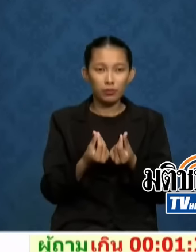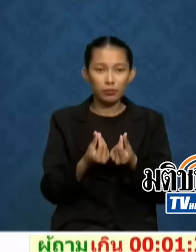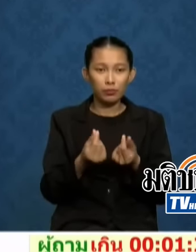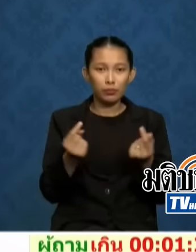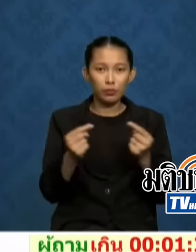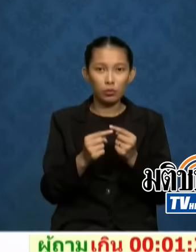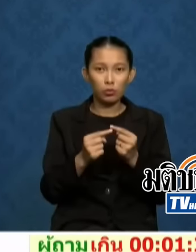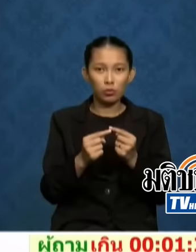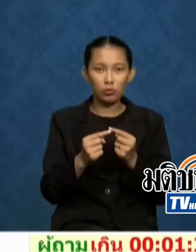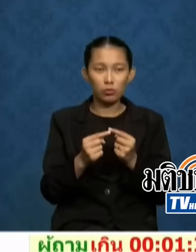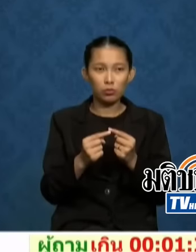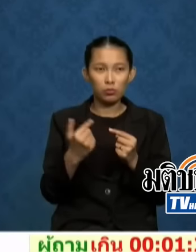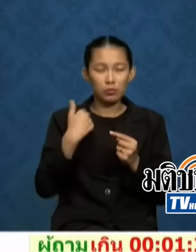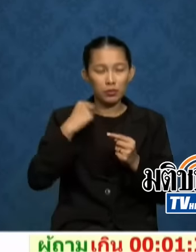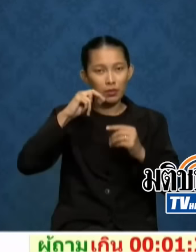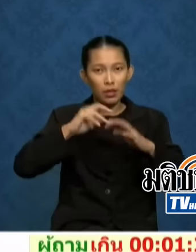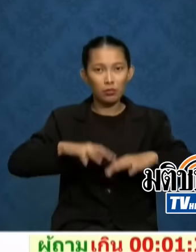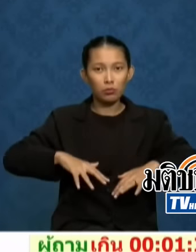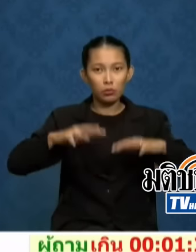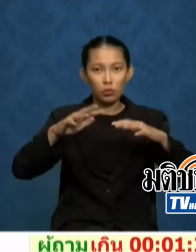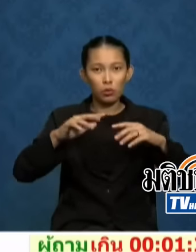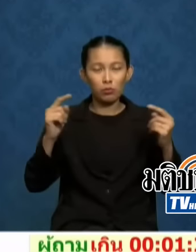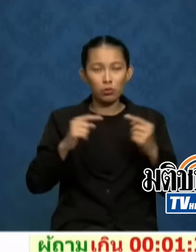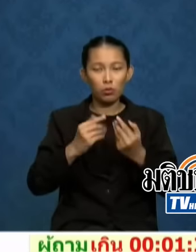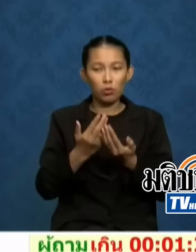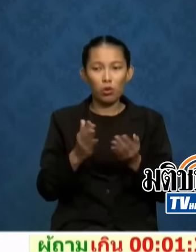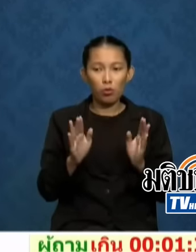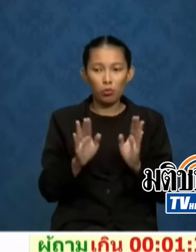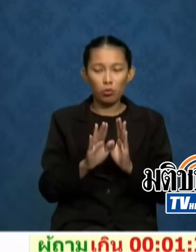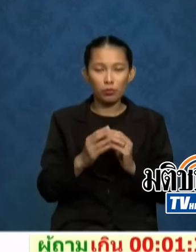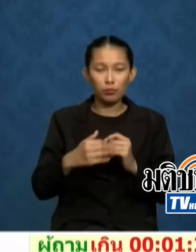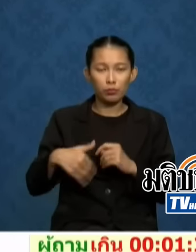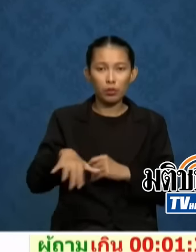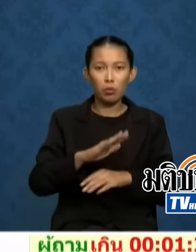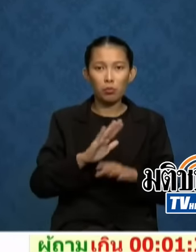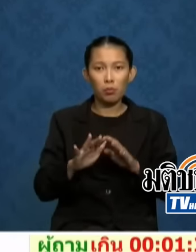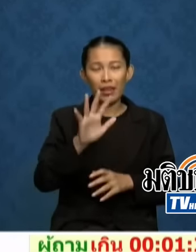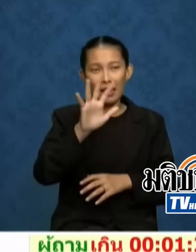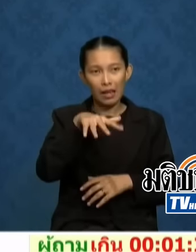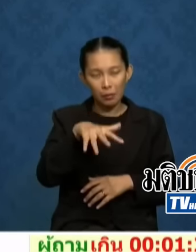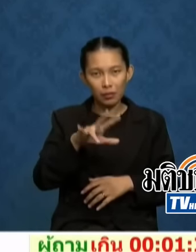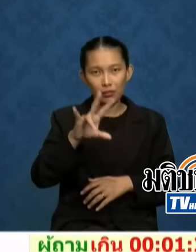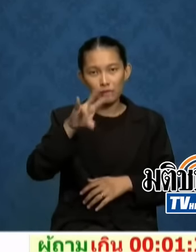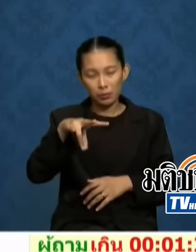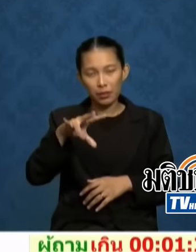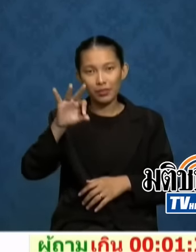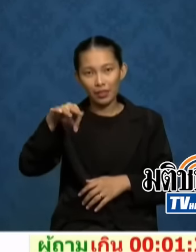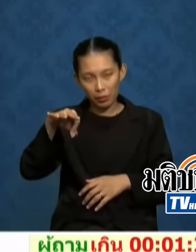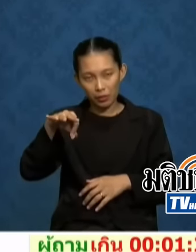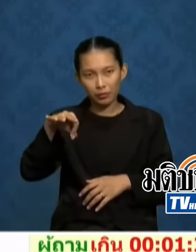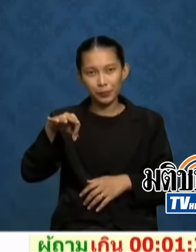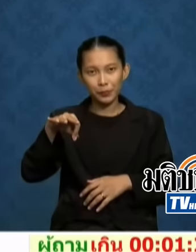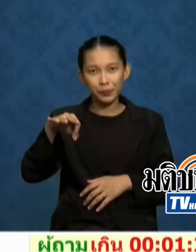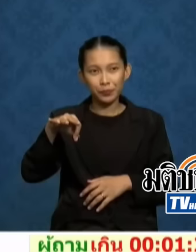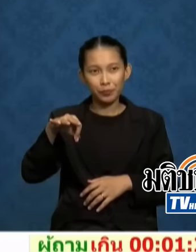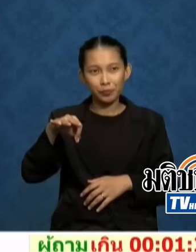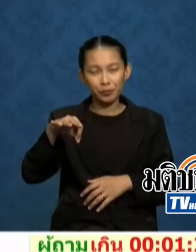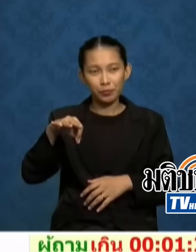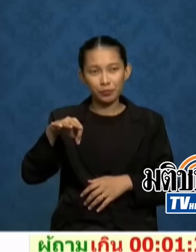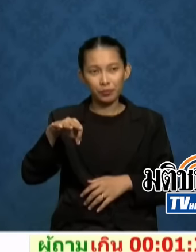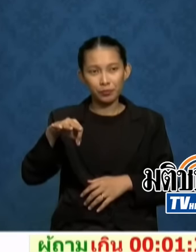ของการเกิดน้ำท่วมให้กับครัวเรือนเนี่ยนะครับตั้งแต่ 5,000 บาท 7,000 บาท 9,000 บาทนะครับในกรณี